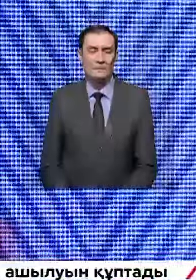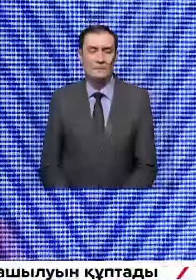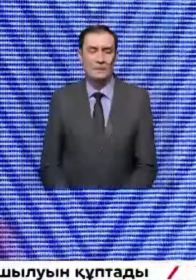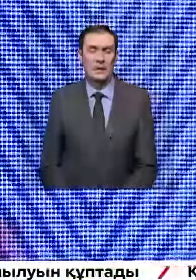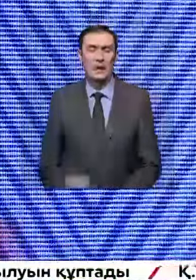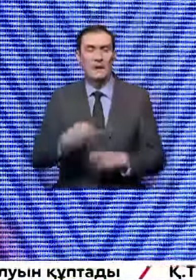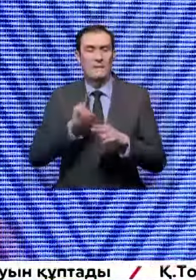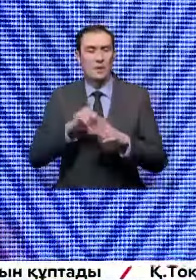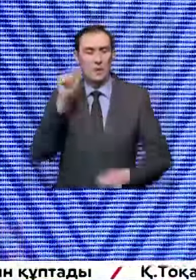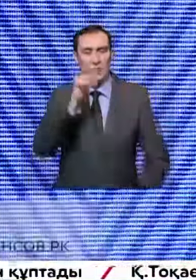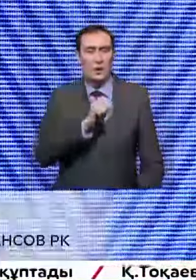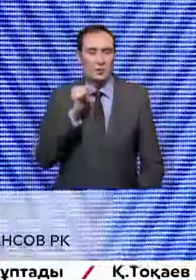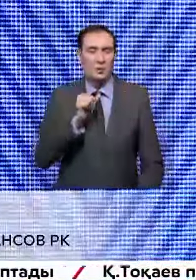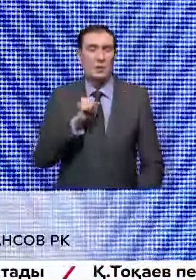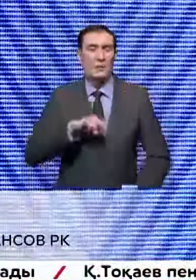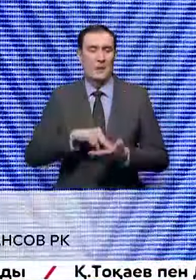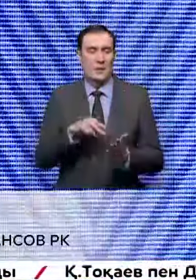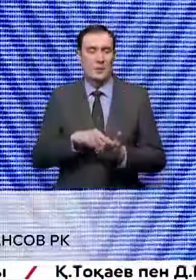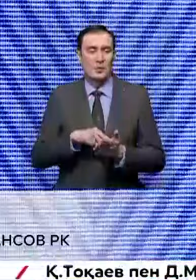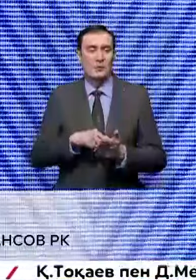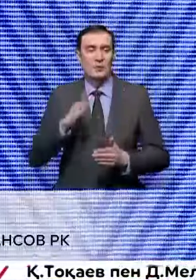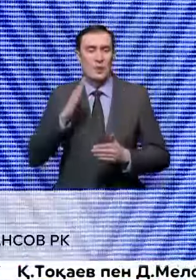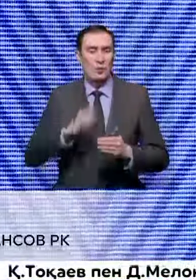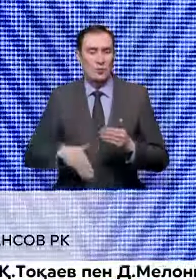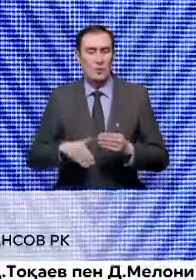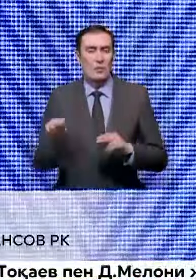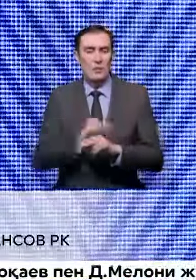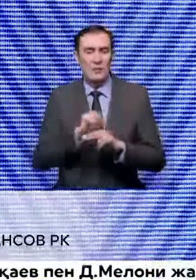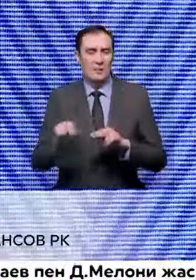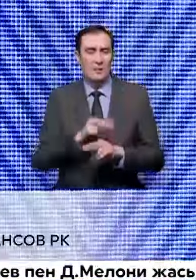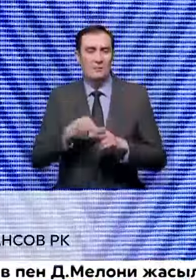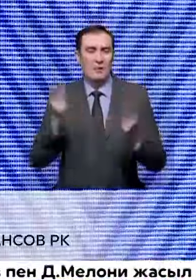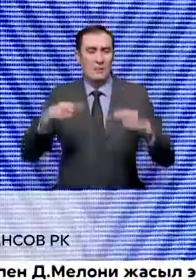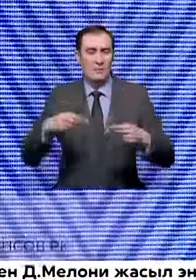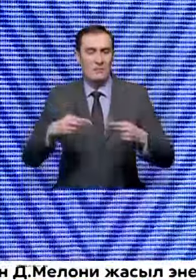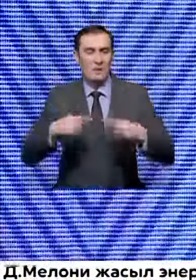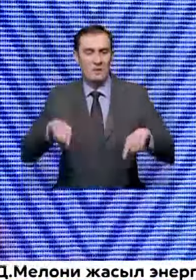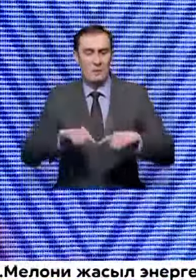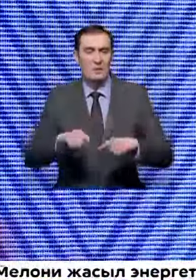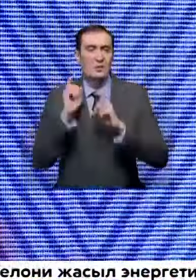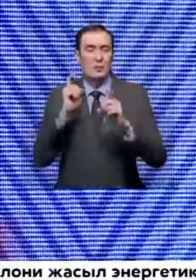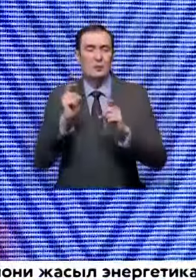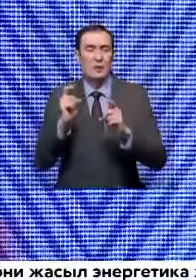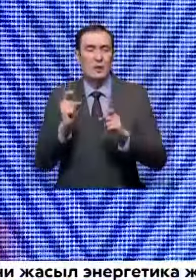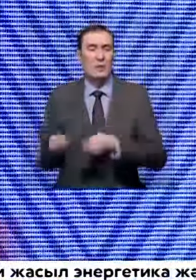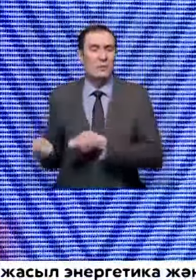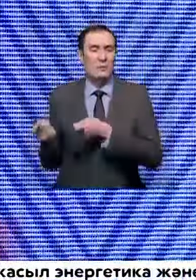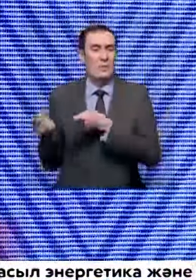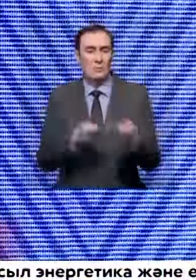В этом году планируем завершить модернизацию этого поста. И грузопоток